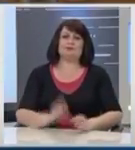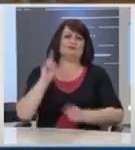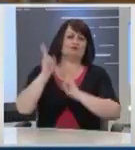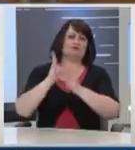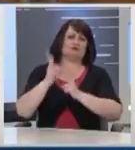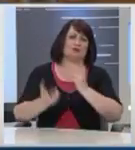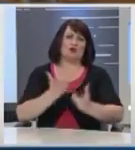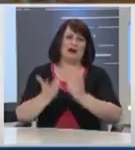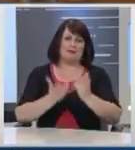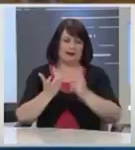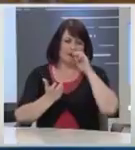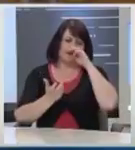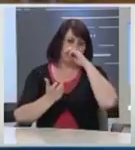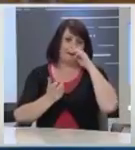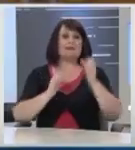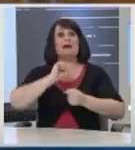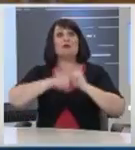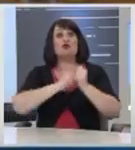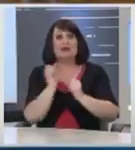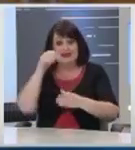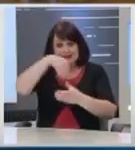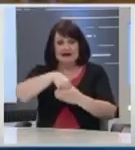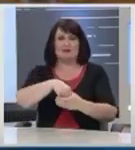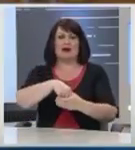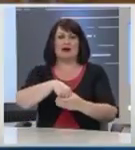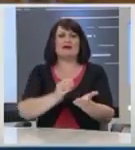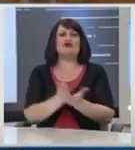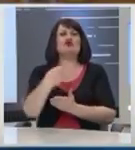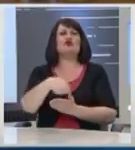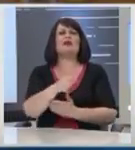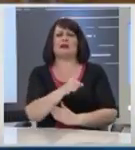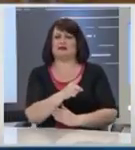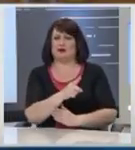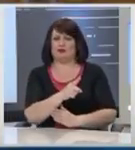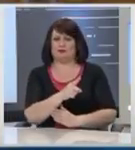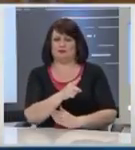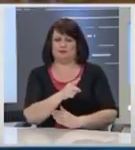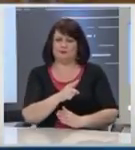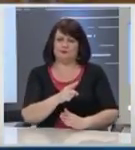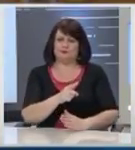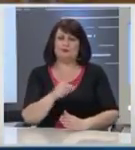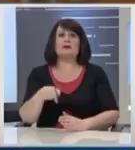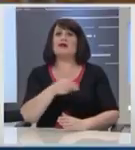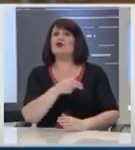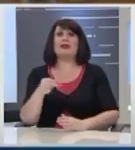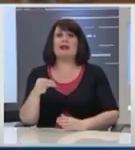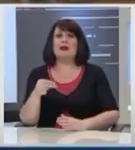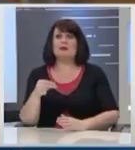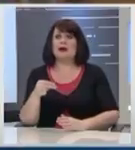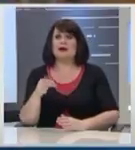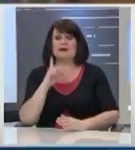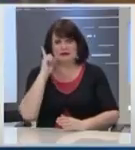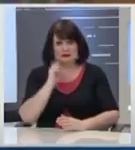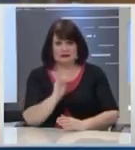Κατηγορώντας τον ότι μπορεί, ότι προσπαθεί να παρέμβει στη δουλειά της δικαιοσύνης. Η υπόθεση αυτή, κύριε Μητσοτάκη, όπως